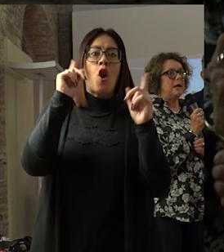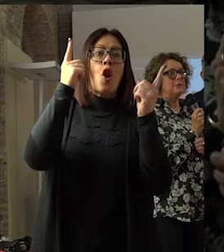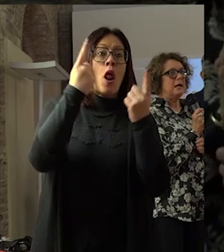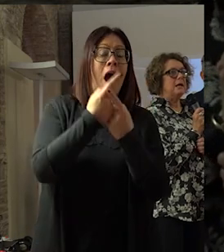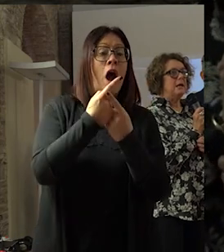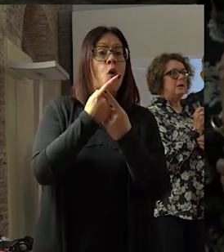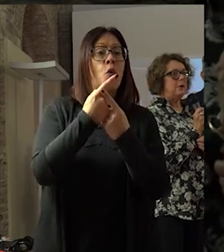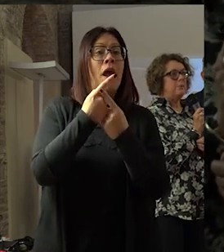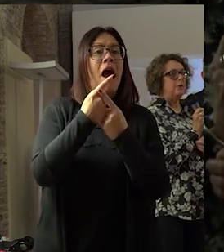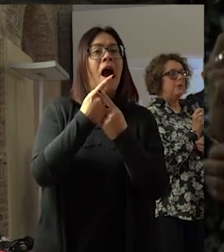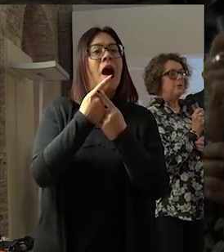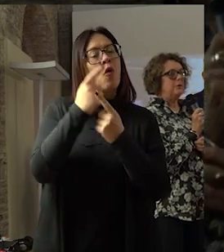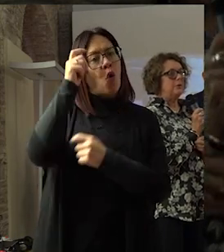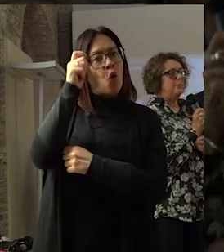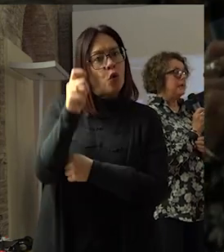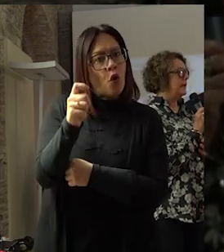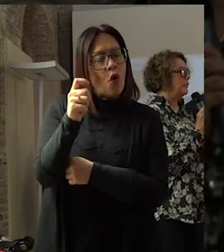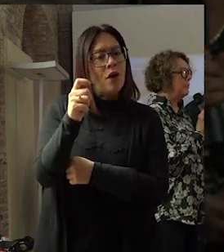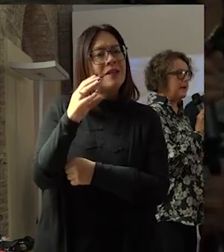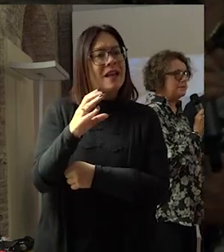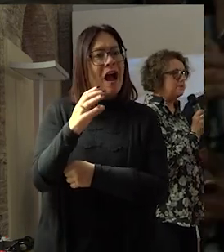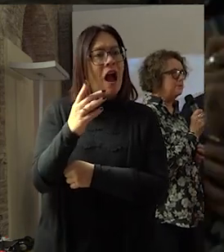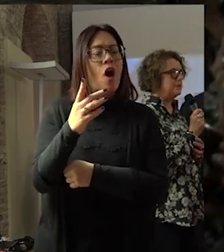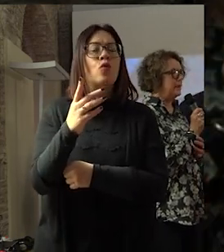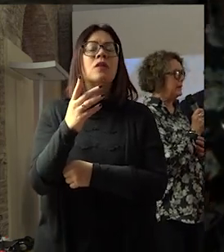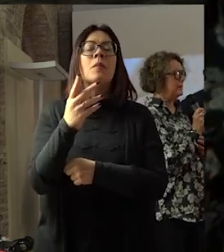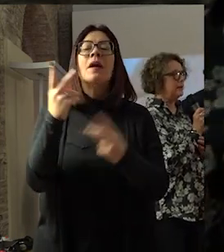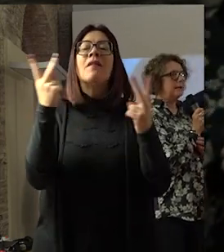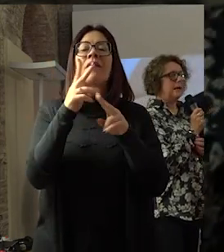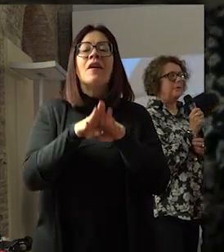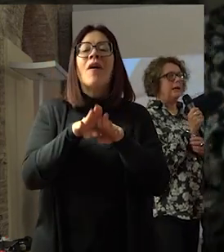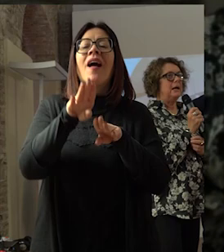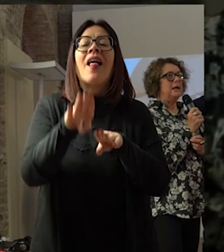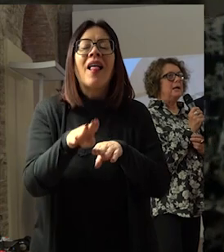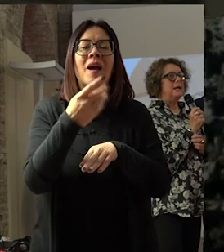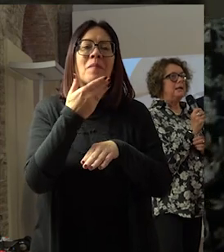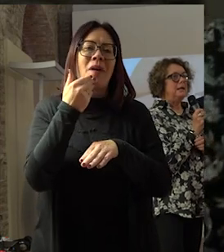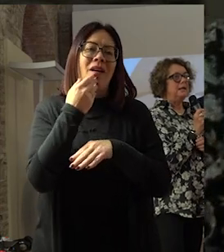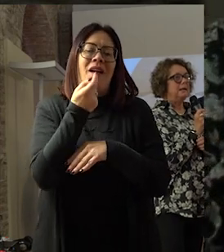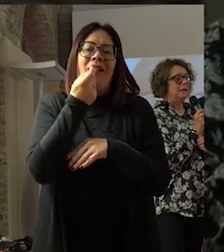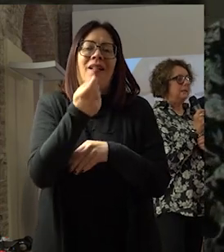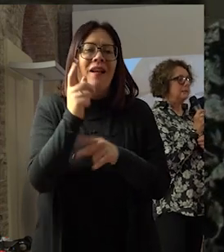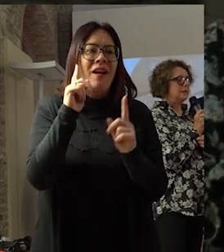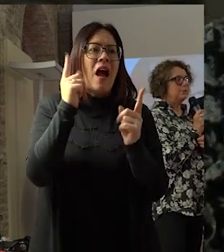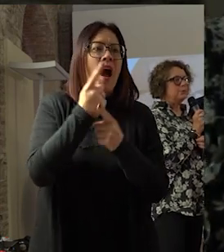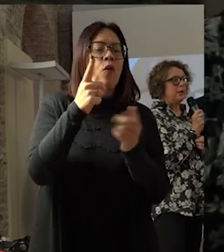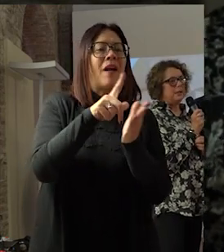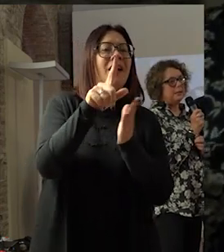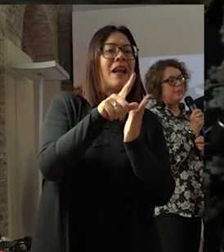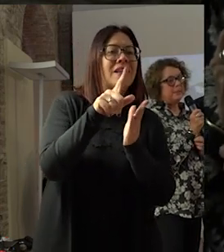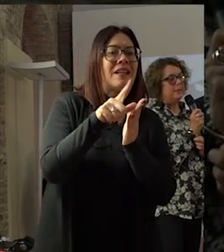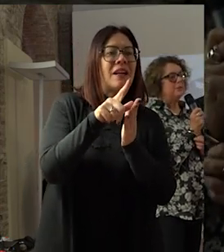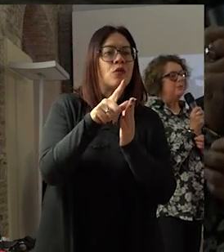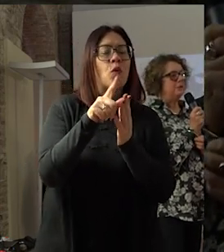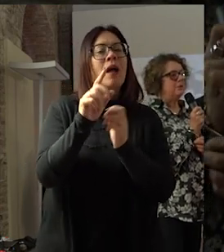causa proprio perché era un passo dalla laurea in letteratura al